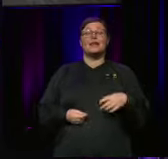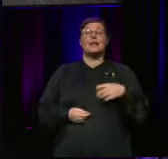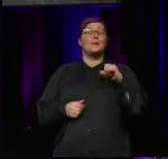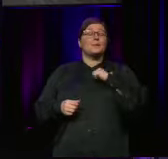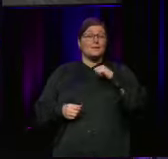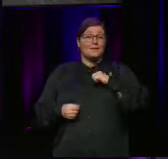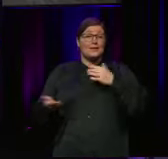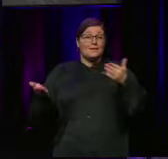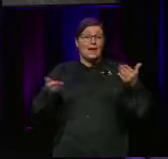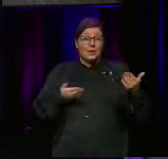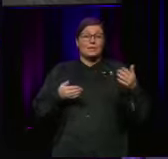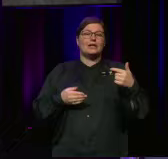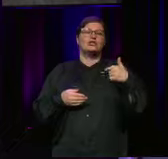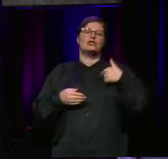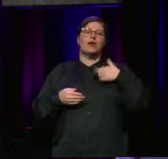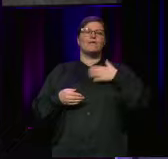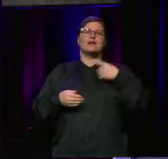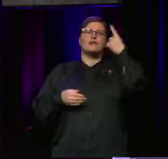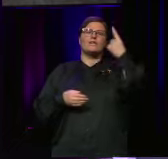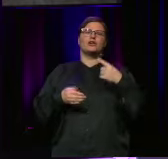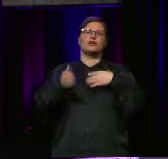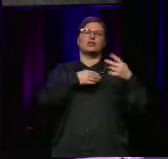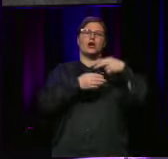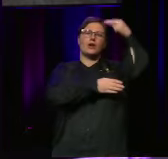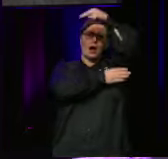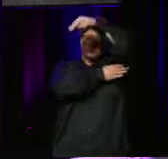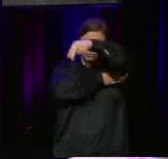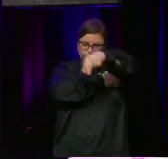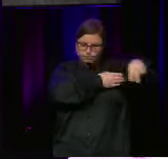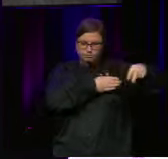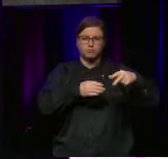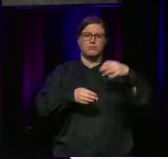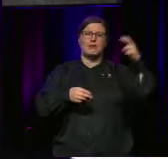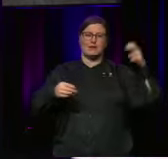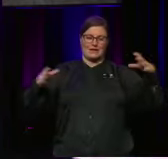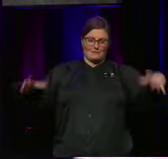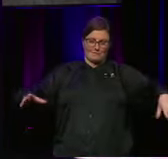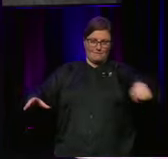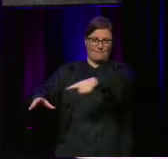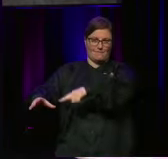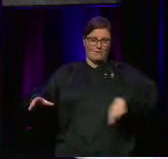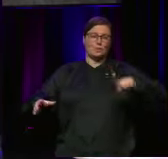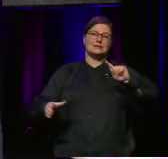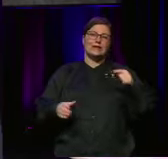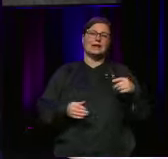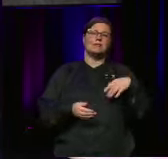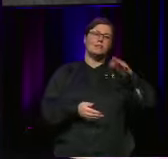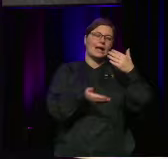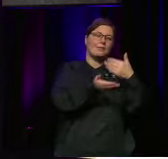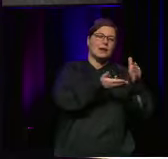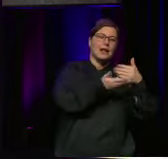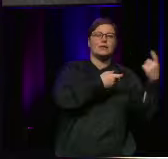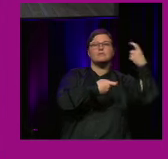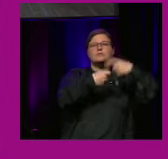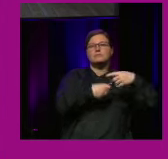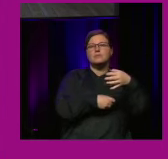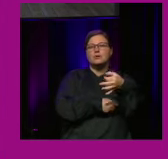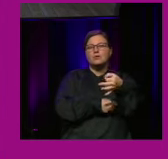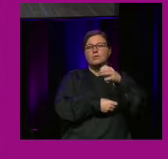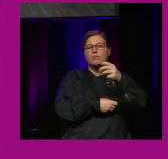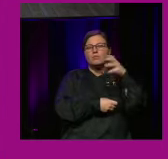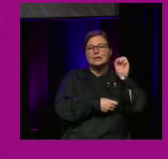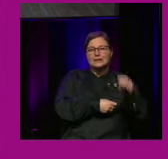ett fågelperspektiv och sen någonstans komma in på det här ämnet med populism och demokrati. Jag